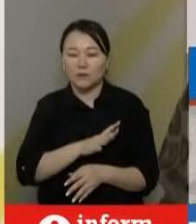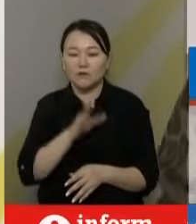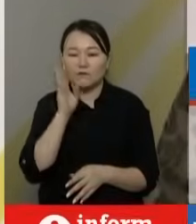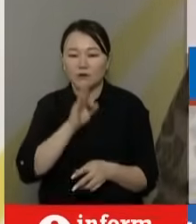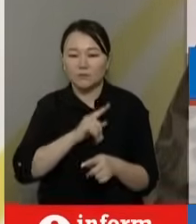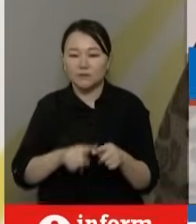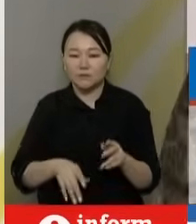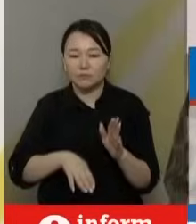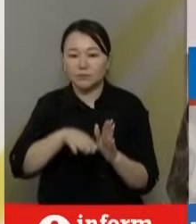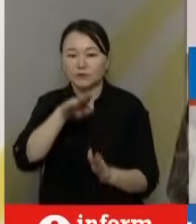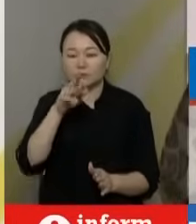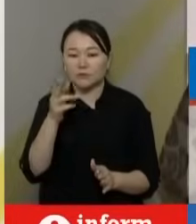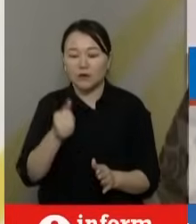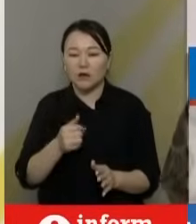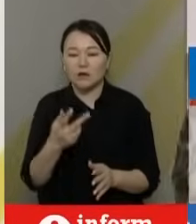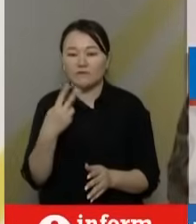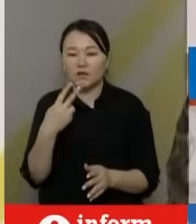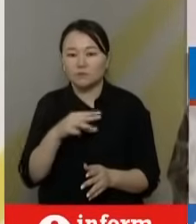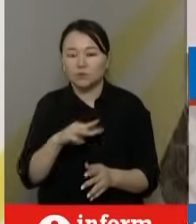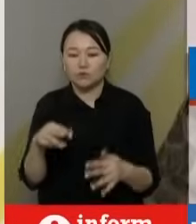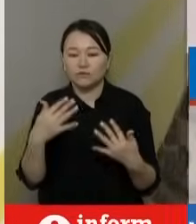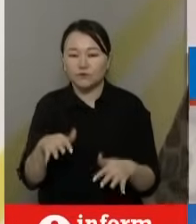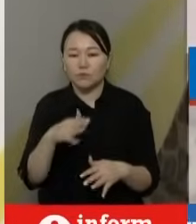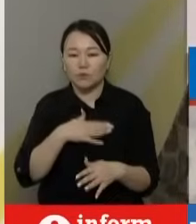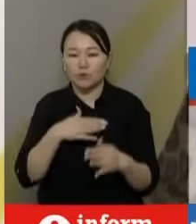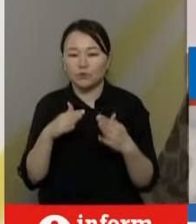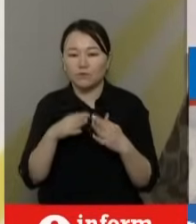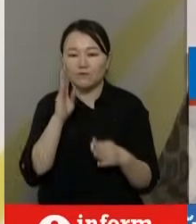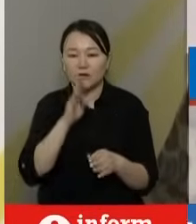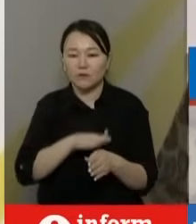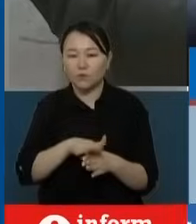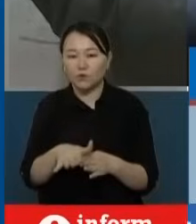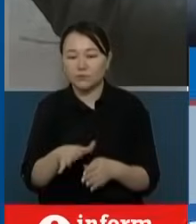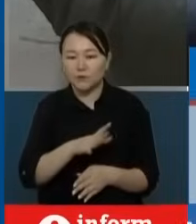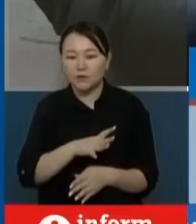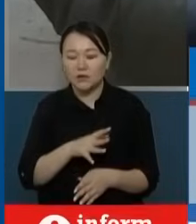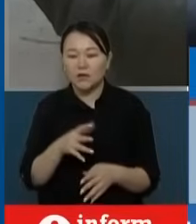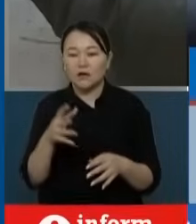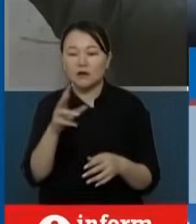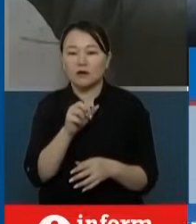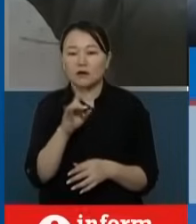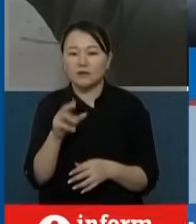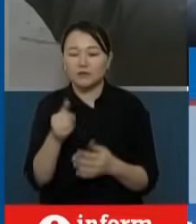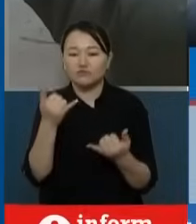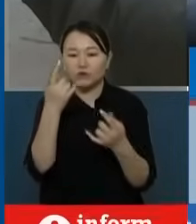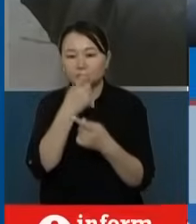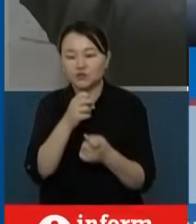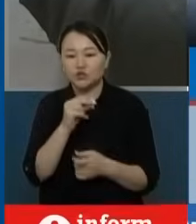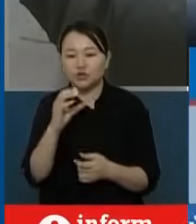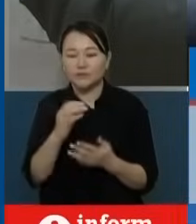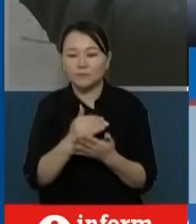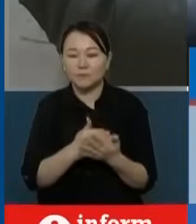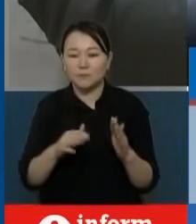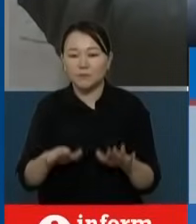Быстро начала прибывать? Да, где-то 20 минут уже все, мой дом в воде осталось. В Кабде сегодня объявили режим ЧС местного